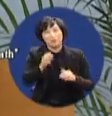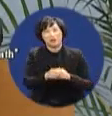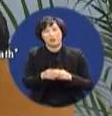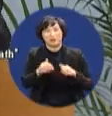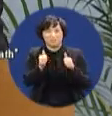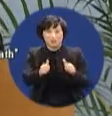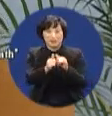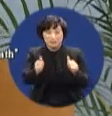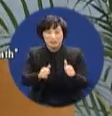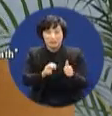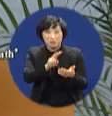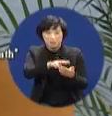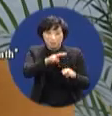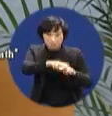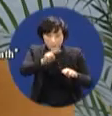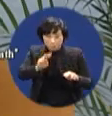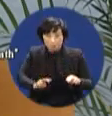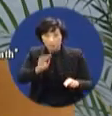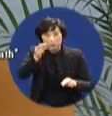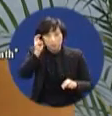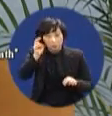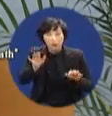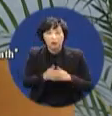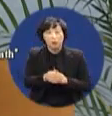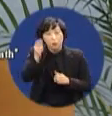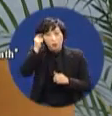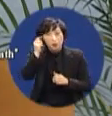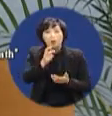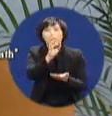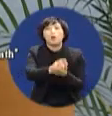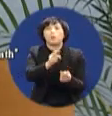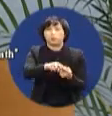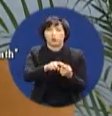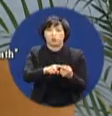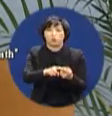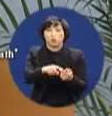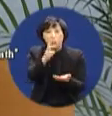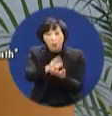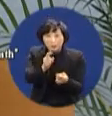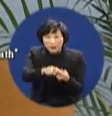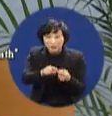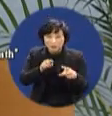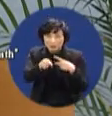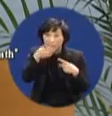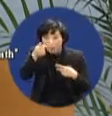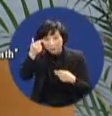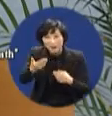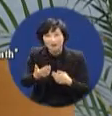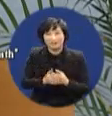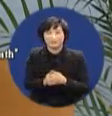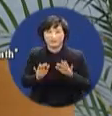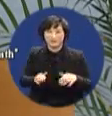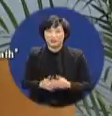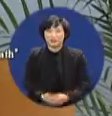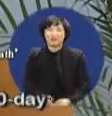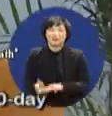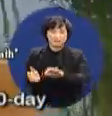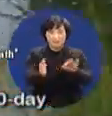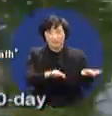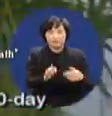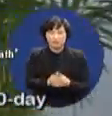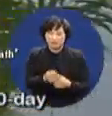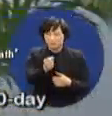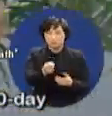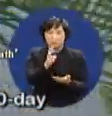왜? 법이 사형, 법이 살리고 법이 죽여요. 이해가 됩니까? 네. 어떤 조그마한 법은